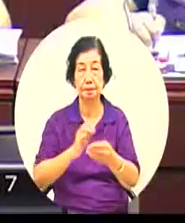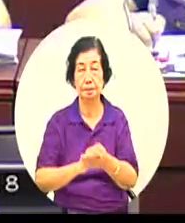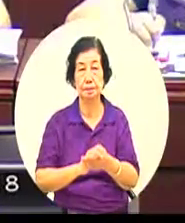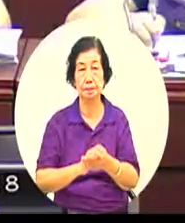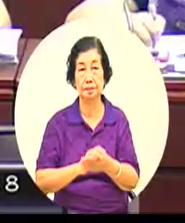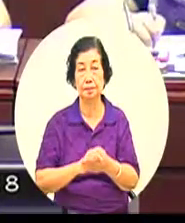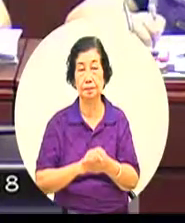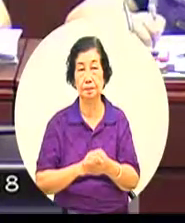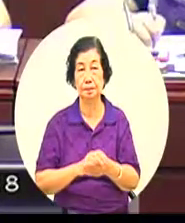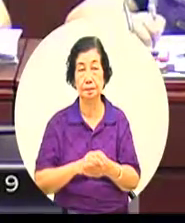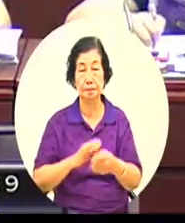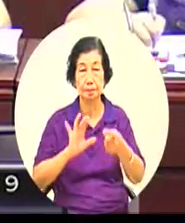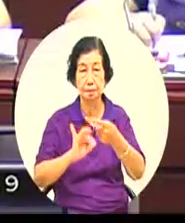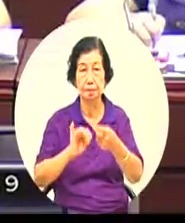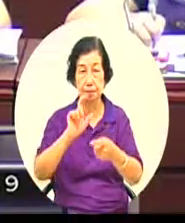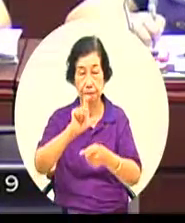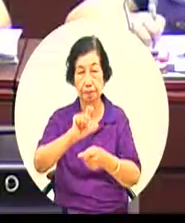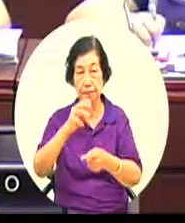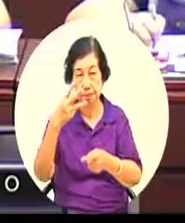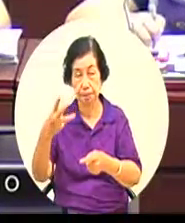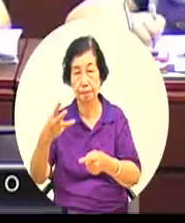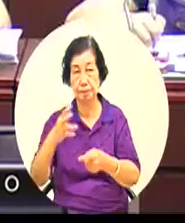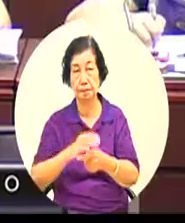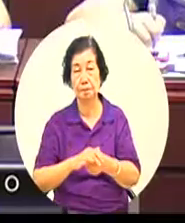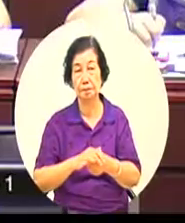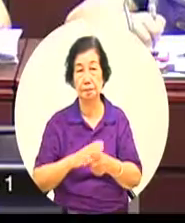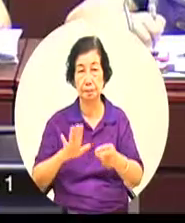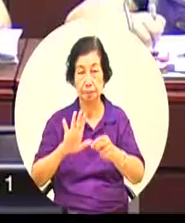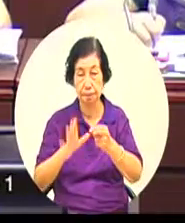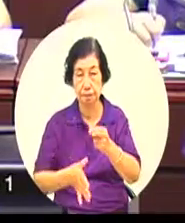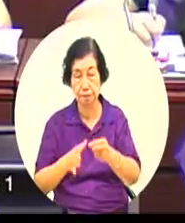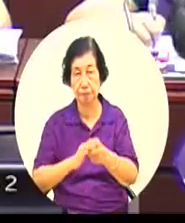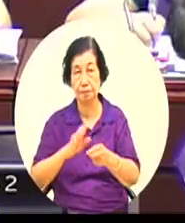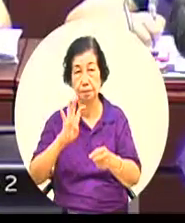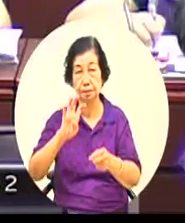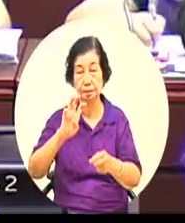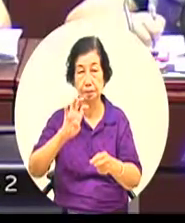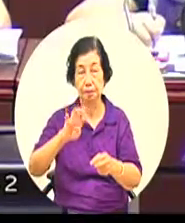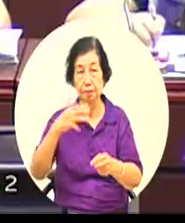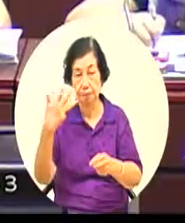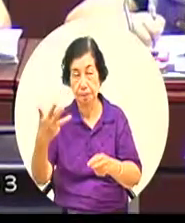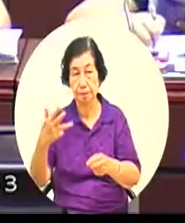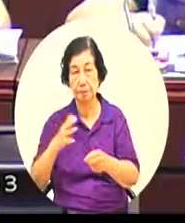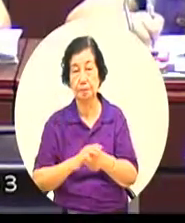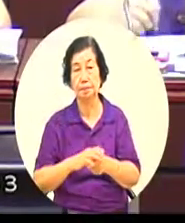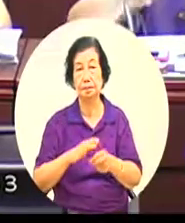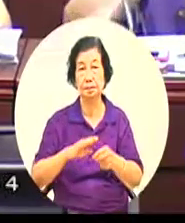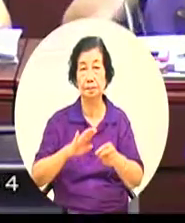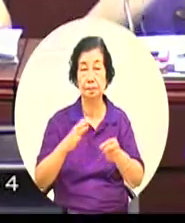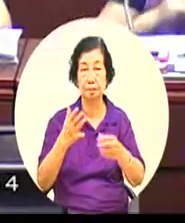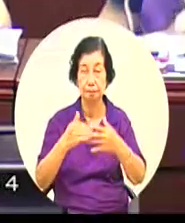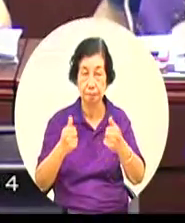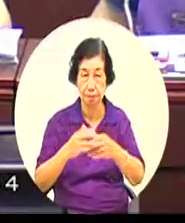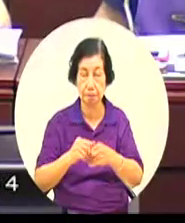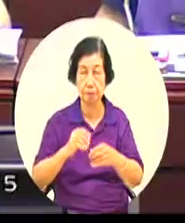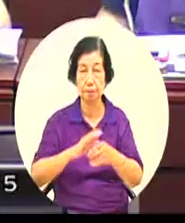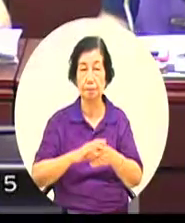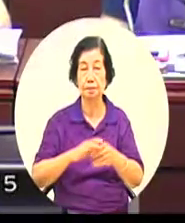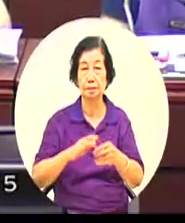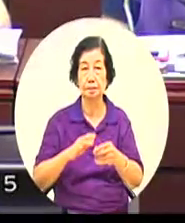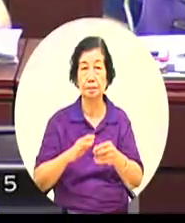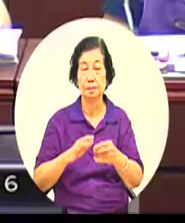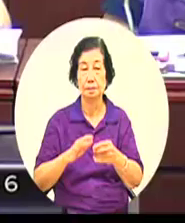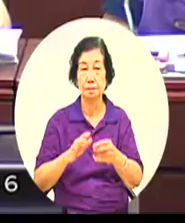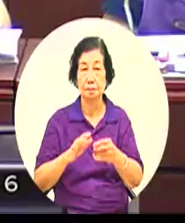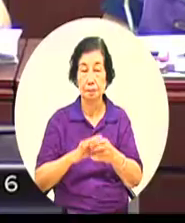语，大概占了63%哦。国中有48个学校开课，占了48%。那国中是